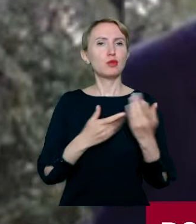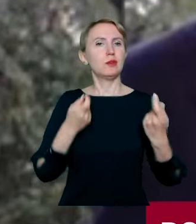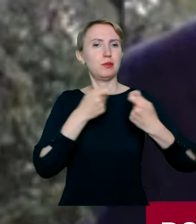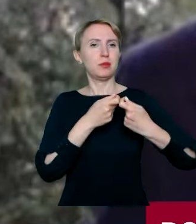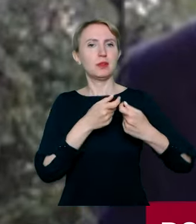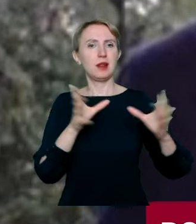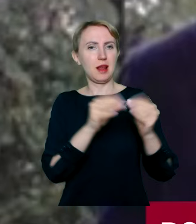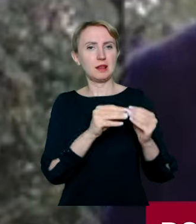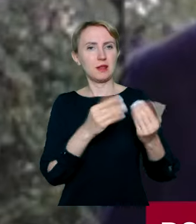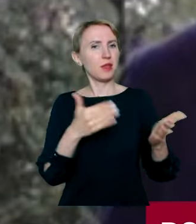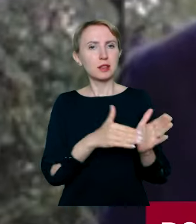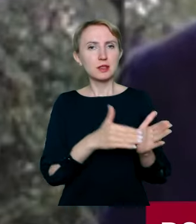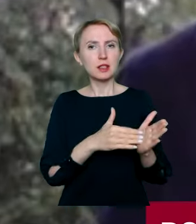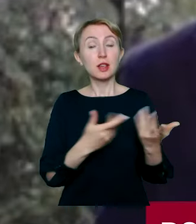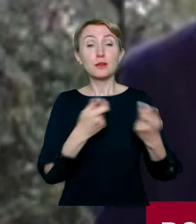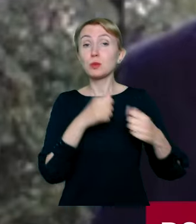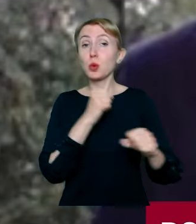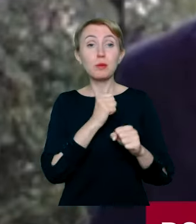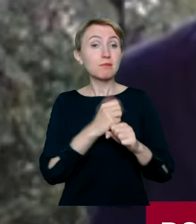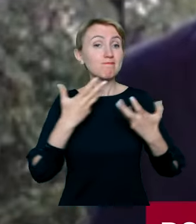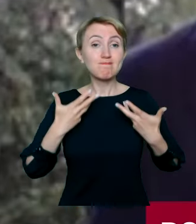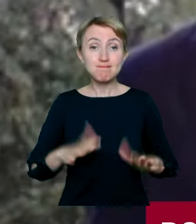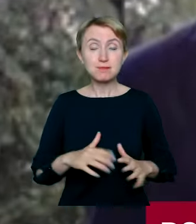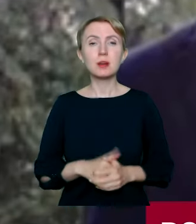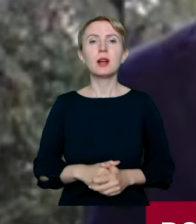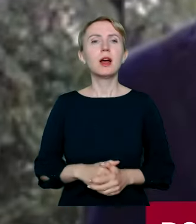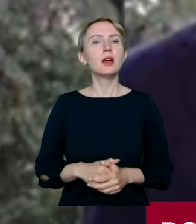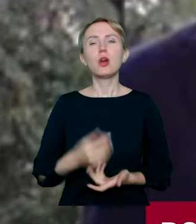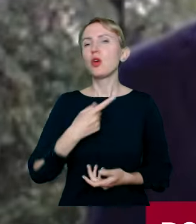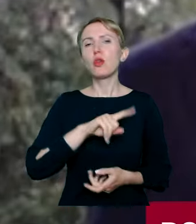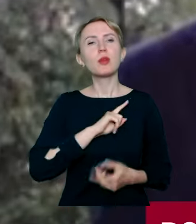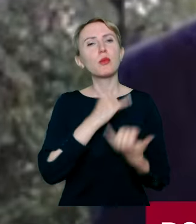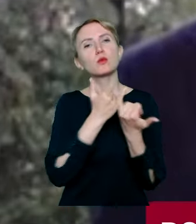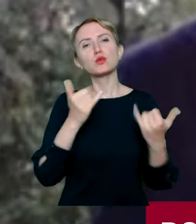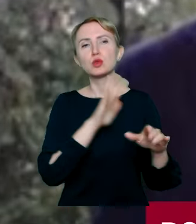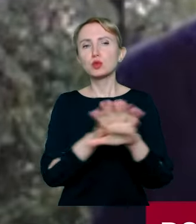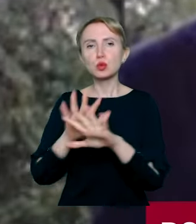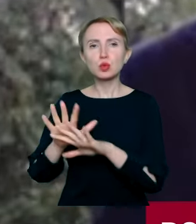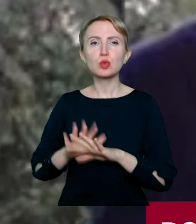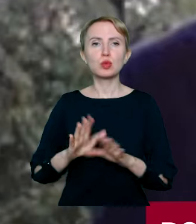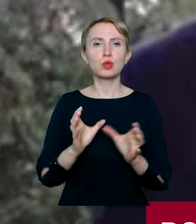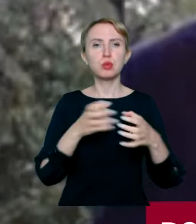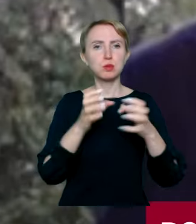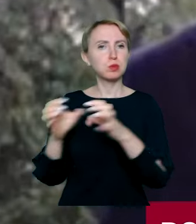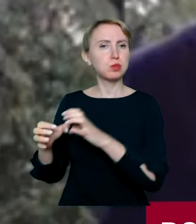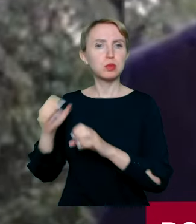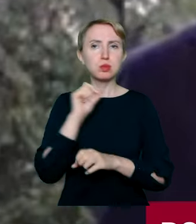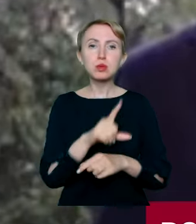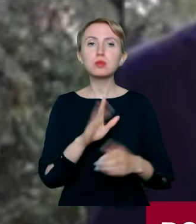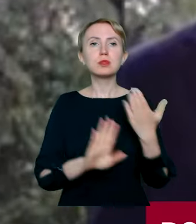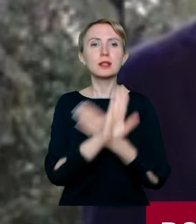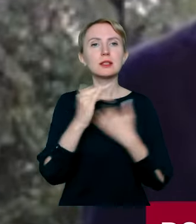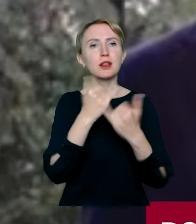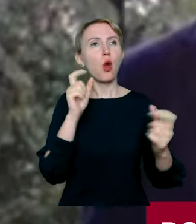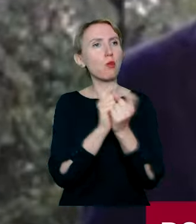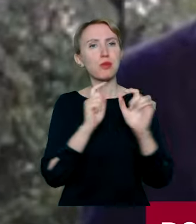od kohabitacji. Nawet nie dbają o to, żeby w różnych strukturach korporacyjnych znajdowali się przedstawiciele